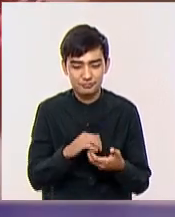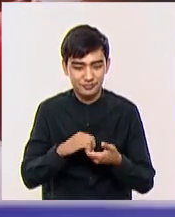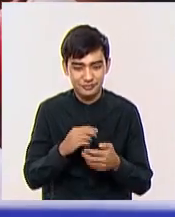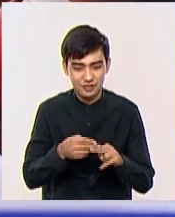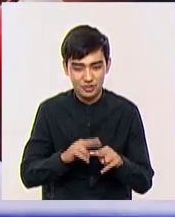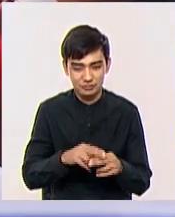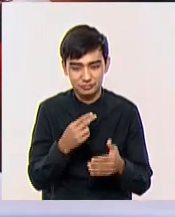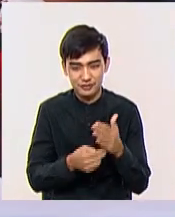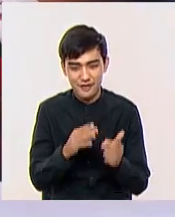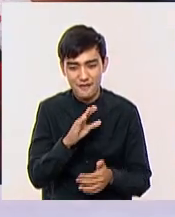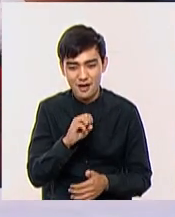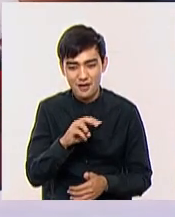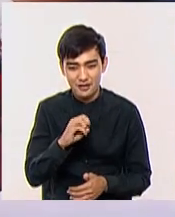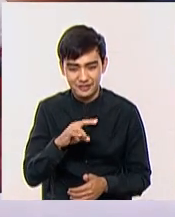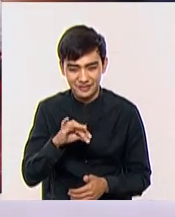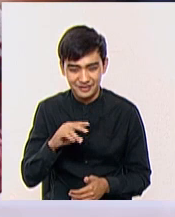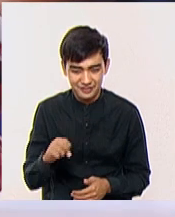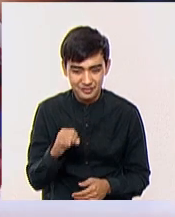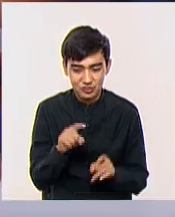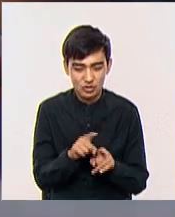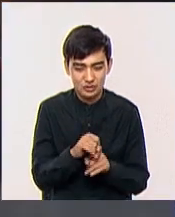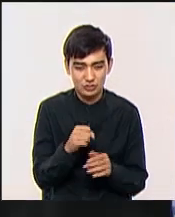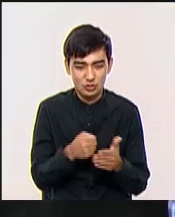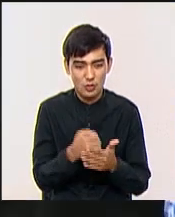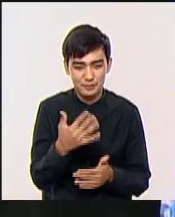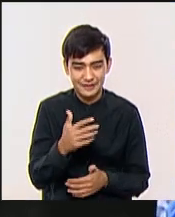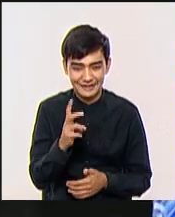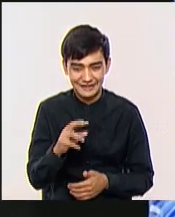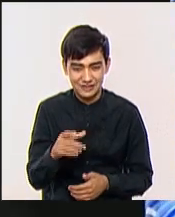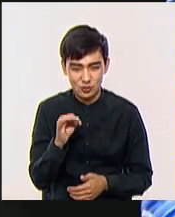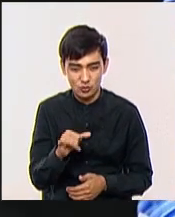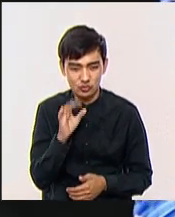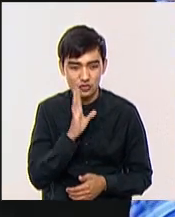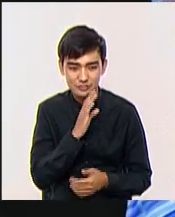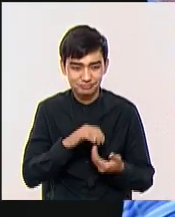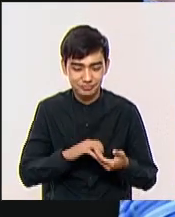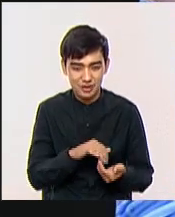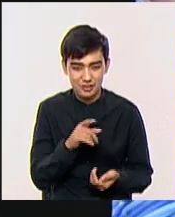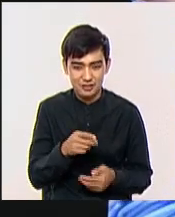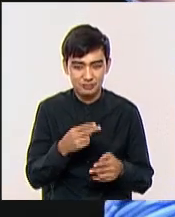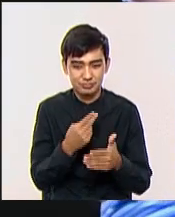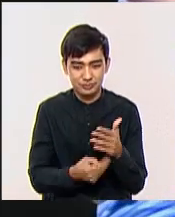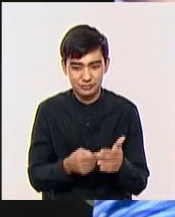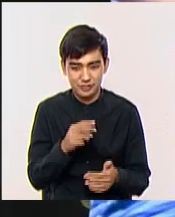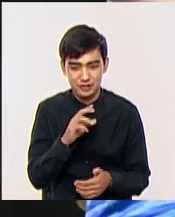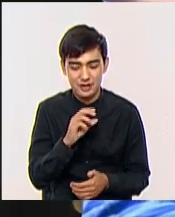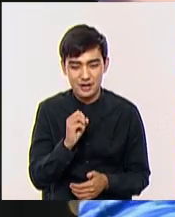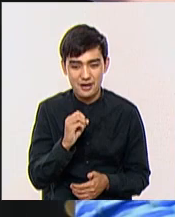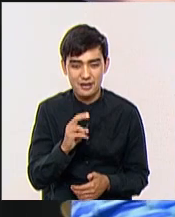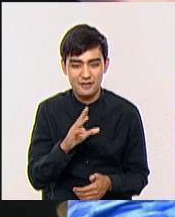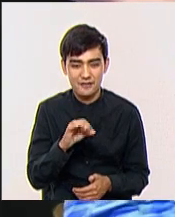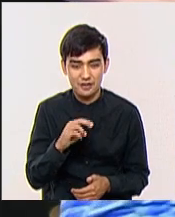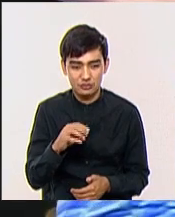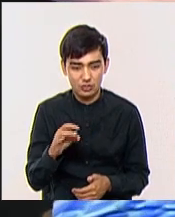потерпела поражение Валентина Исламова в весовой категории до 50 кило. В женской борьбе она проиграла представительнице Эквадора. Для